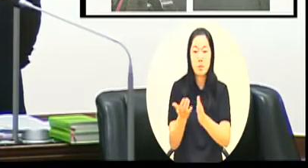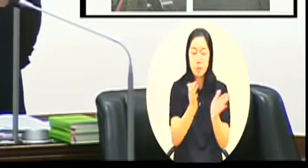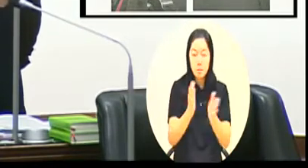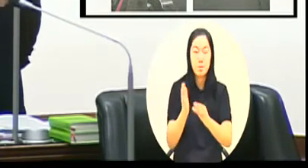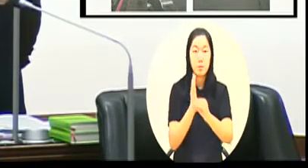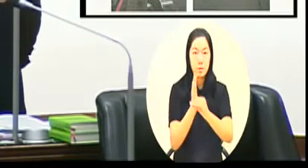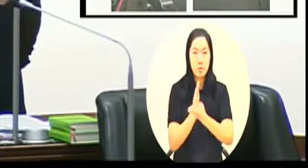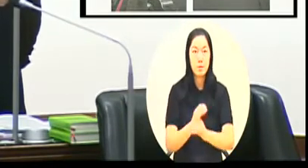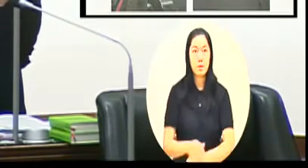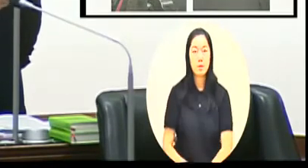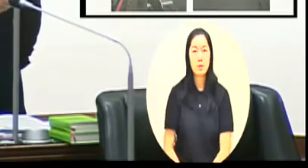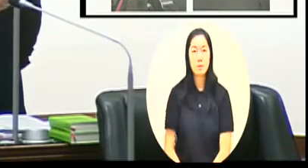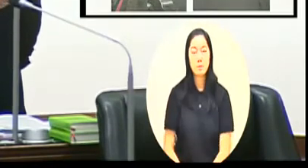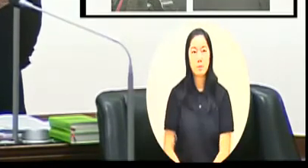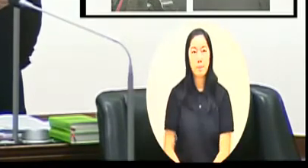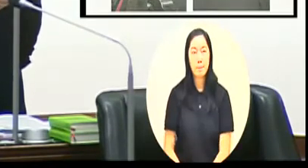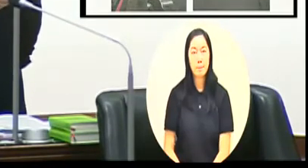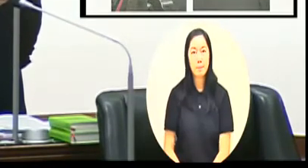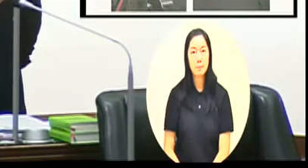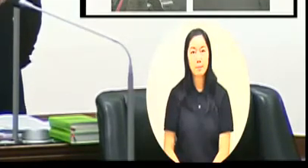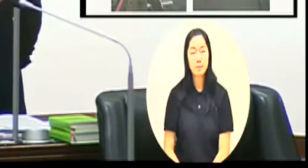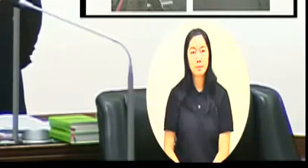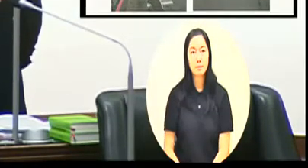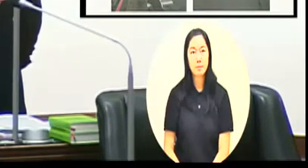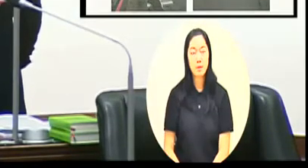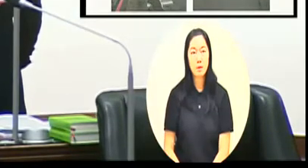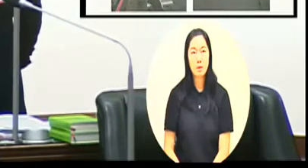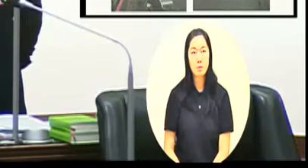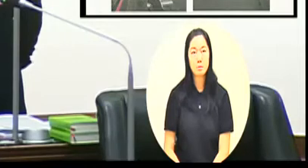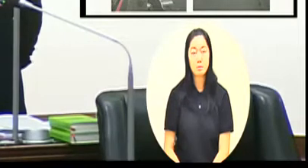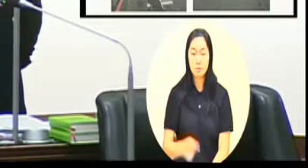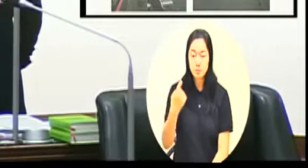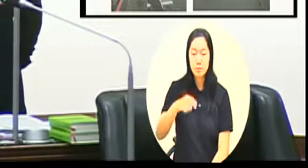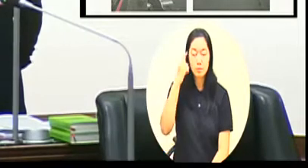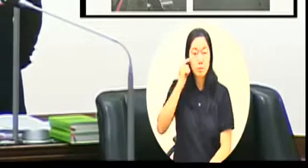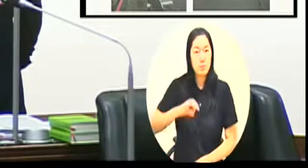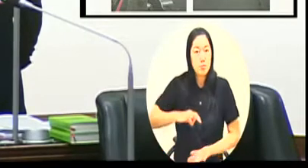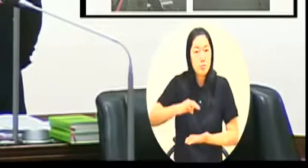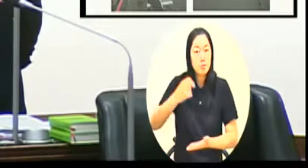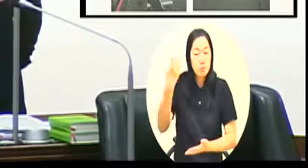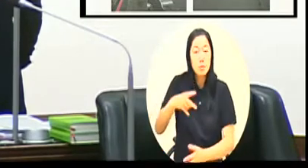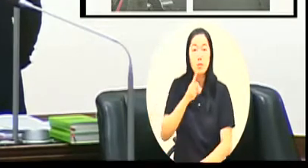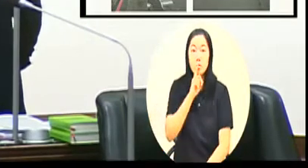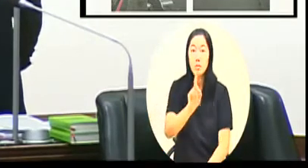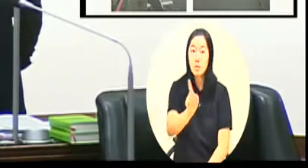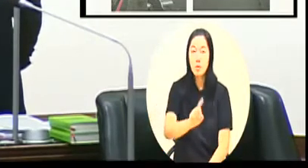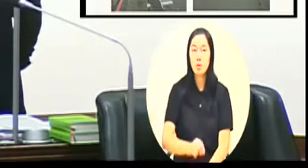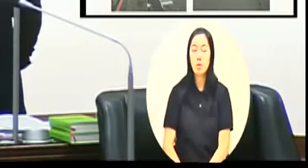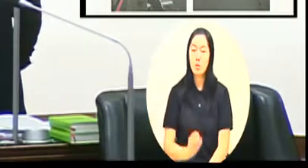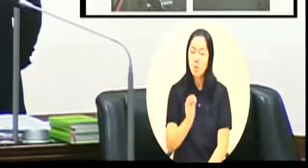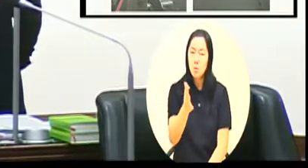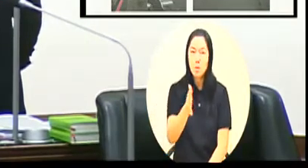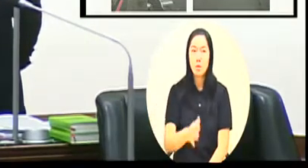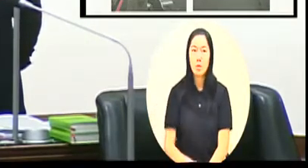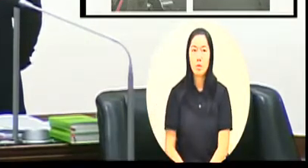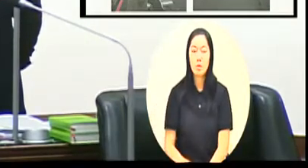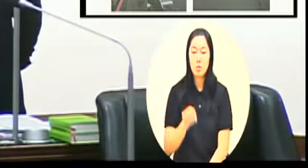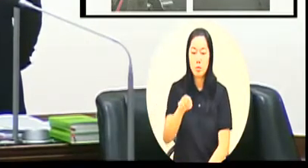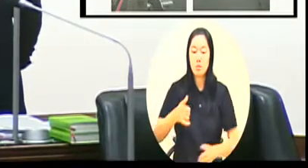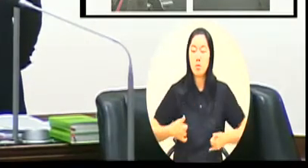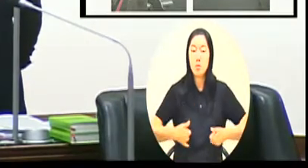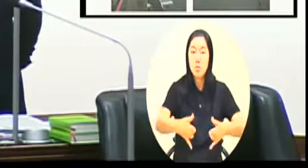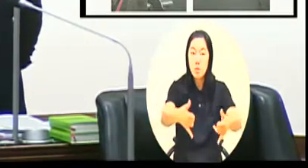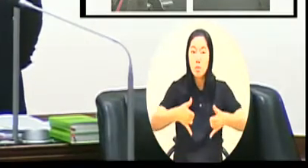们局长肯定。那是这是在这边为什么我会再提出来讲一次，因为就是很多次为什么这样的道路